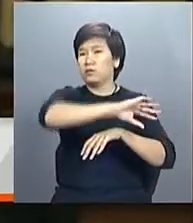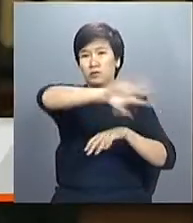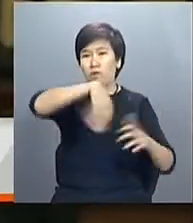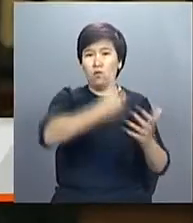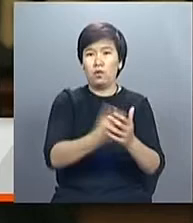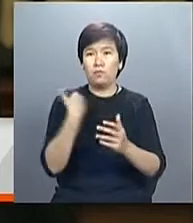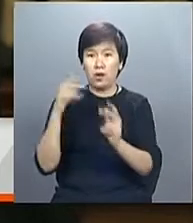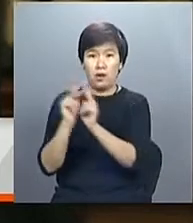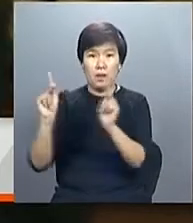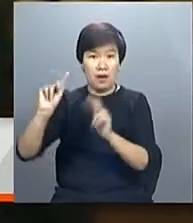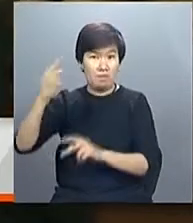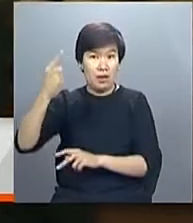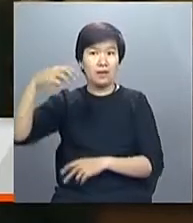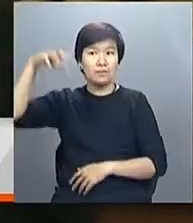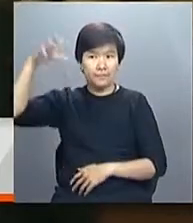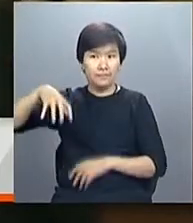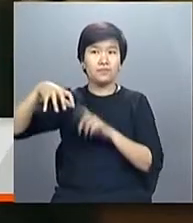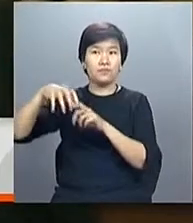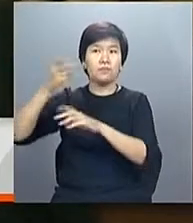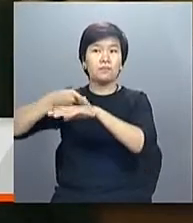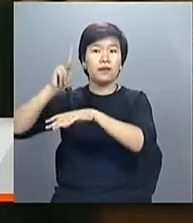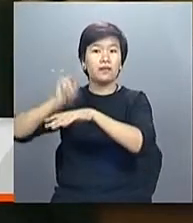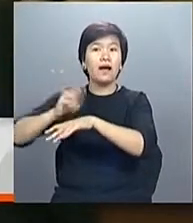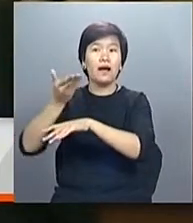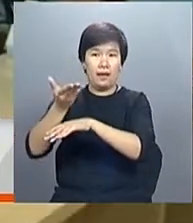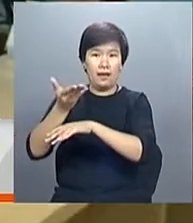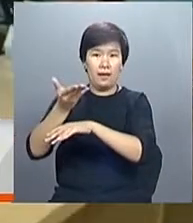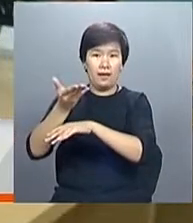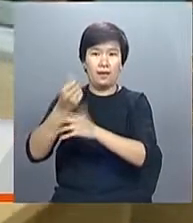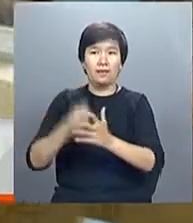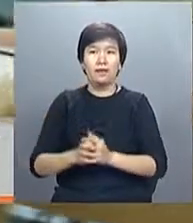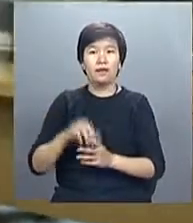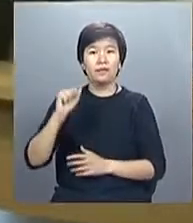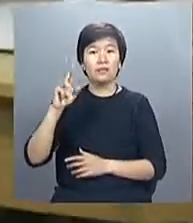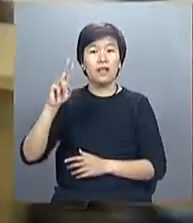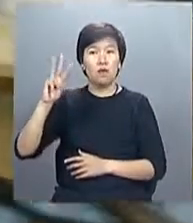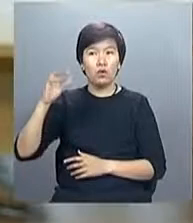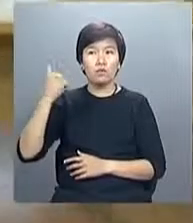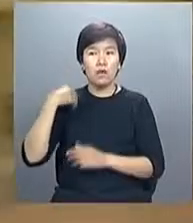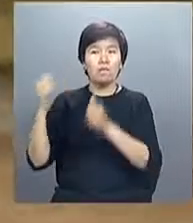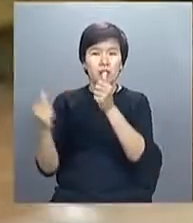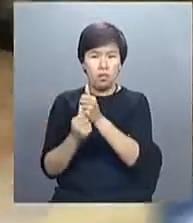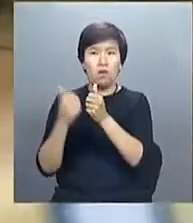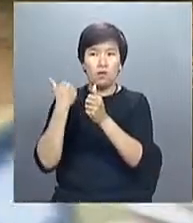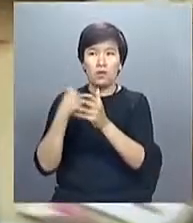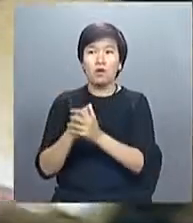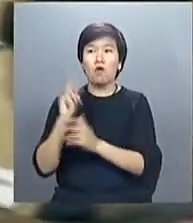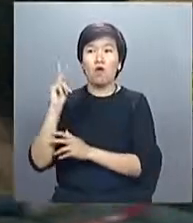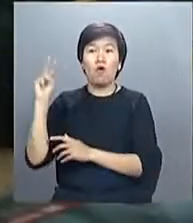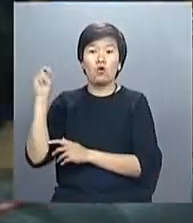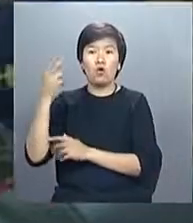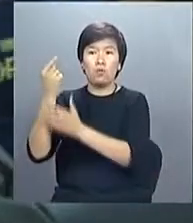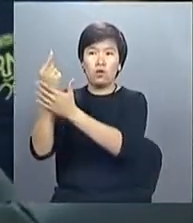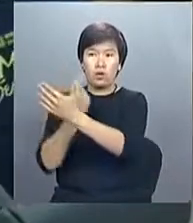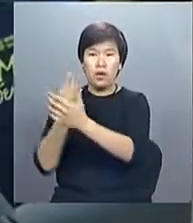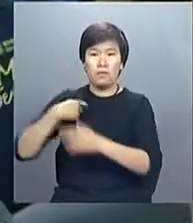พลเรือเอกสุรวุฒิมหารมเป็นประธานนายธนาชัยประสิทธิ์เป็นรองประธานรวมถึงมีตัวแทนจากการกีฬาแห่งประเทศไท